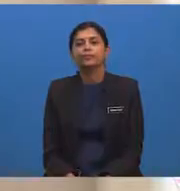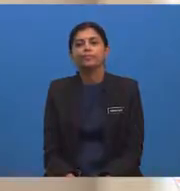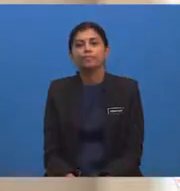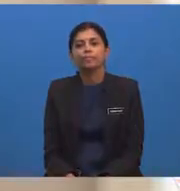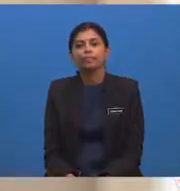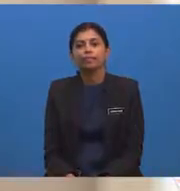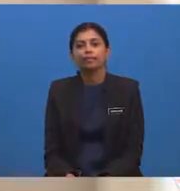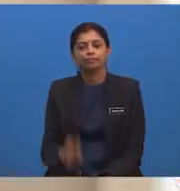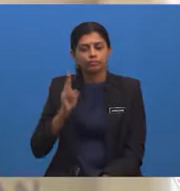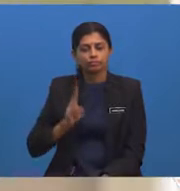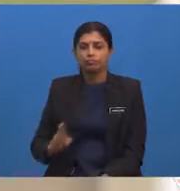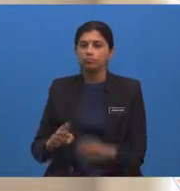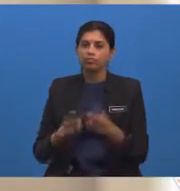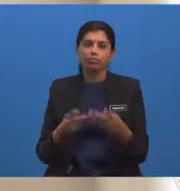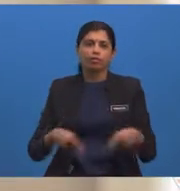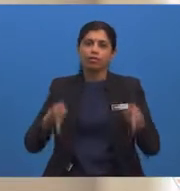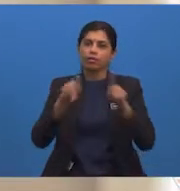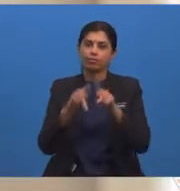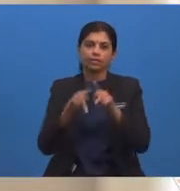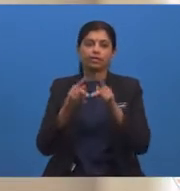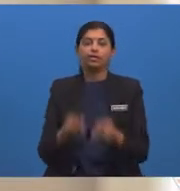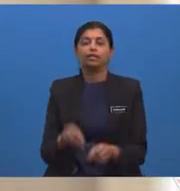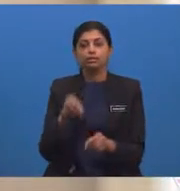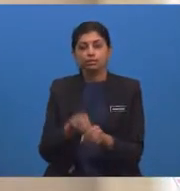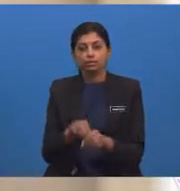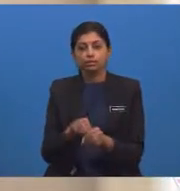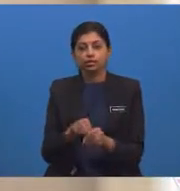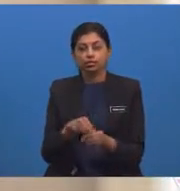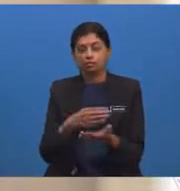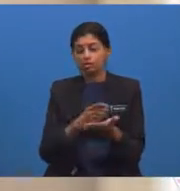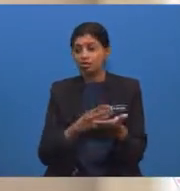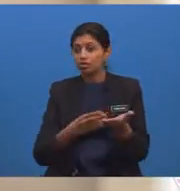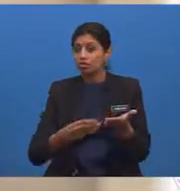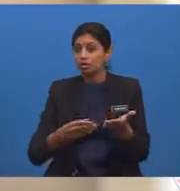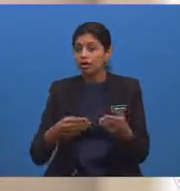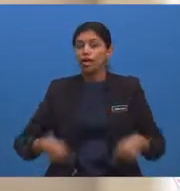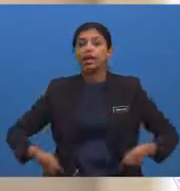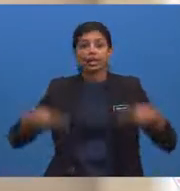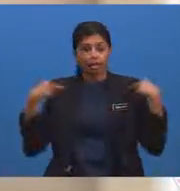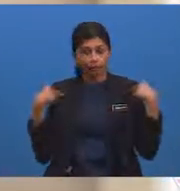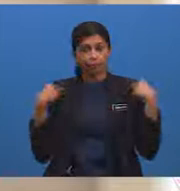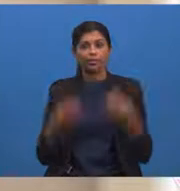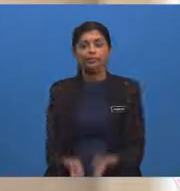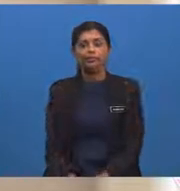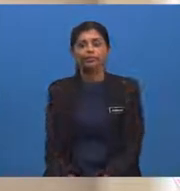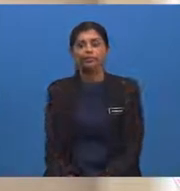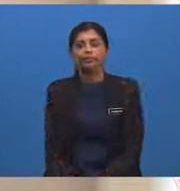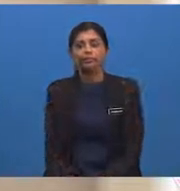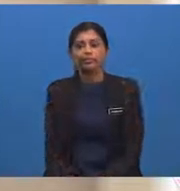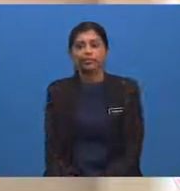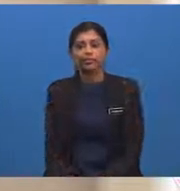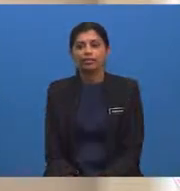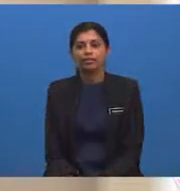murid-murid, agama memainkan peranan yang penting dalam membina corak kehidupan dan memperkaya